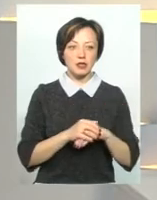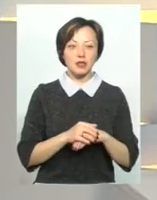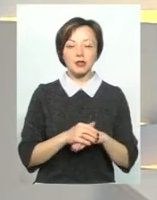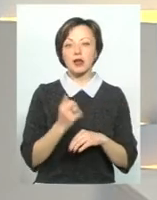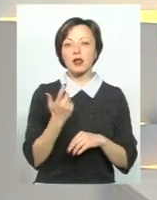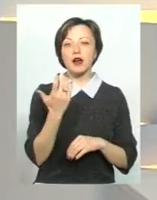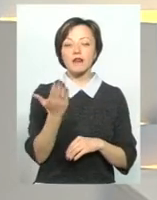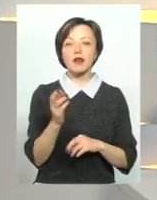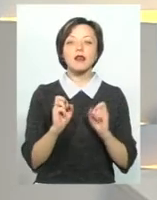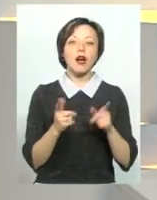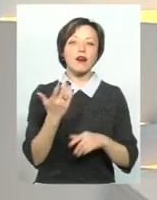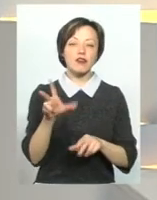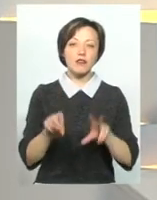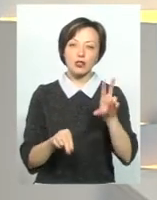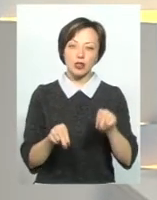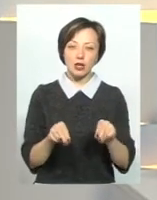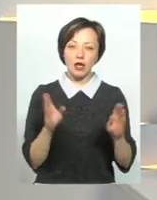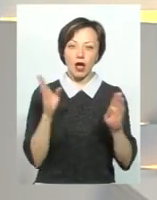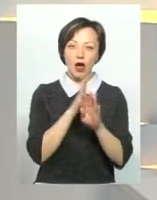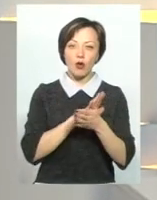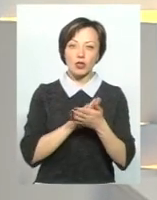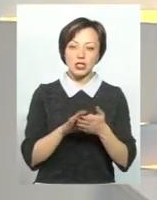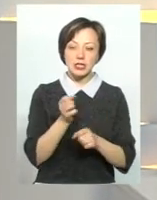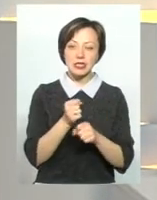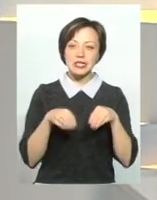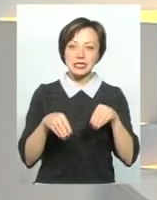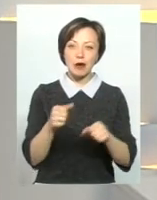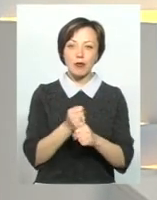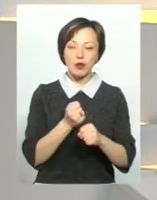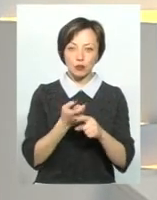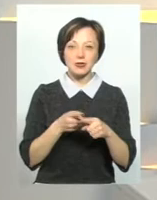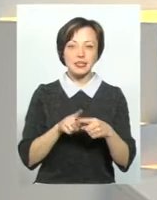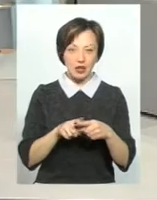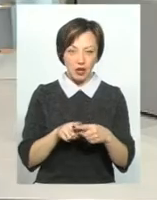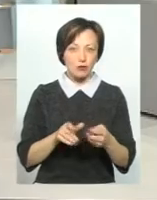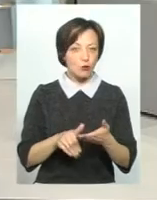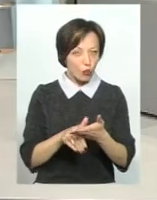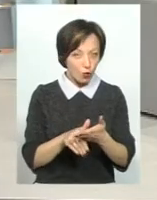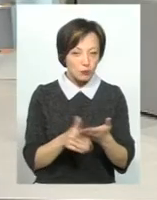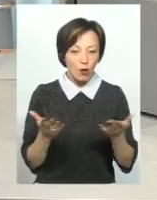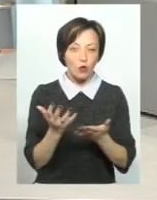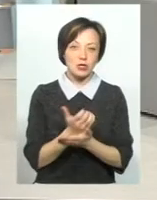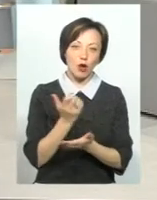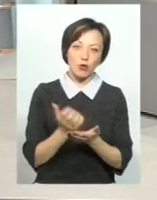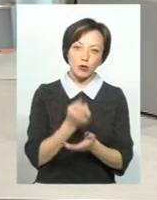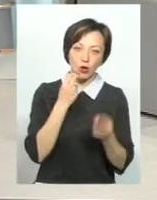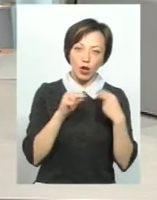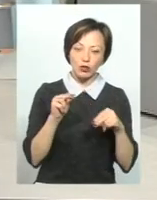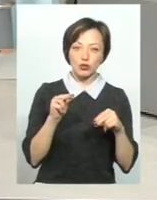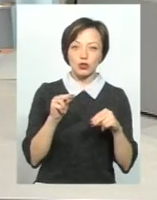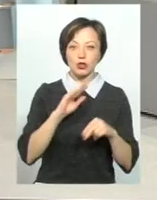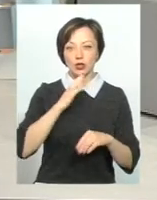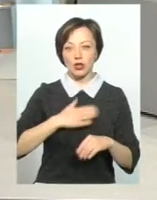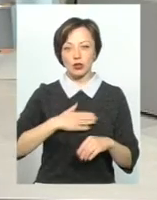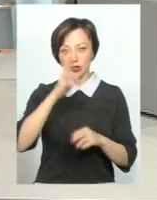ви вважаєте, от органічне, екологічне землеробство, чи є це спосіб, можливо, якогось заробітку, кращого заробітку